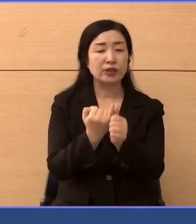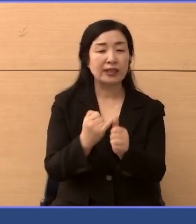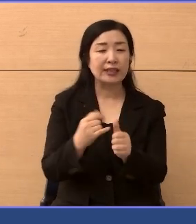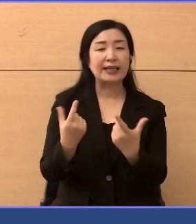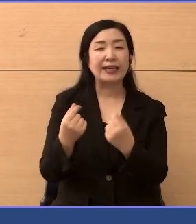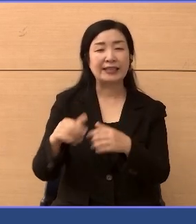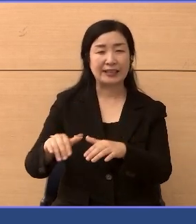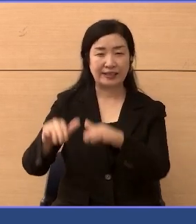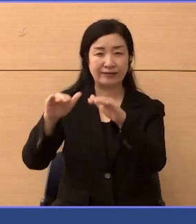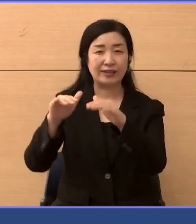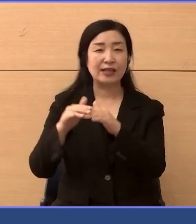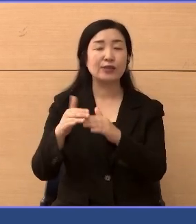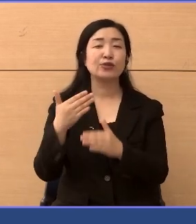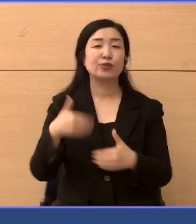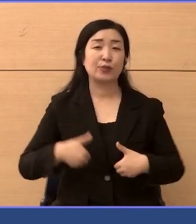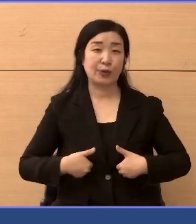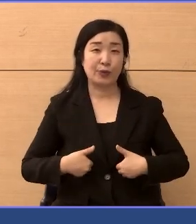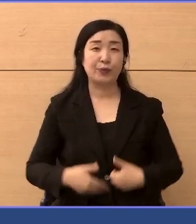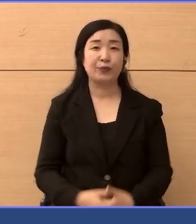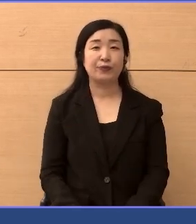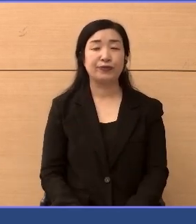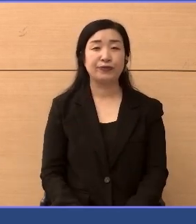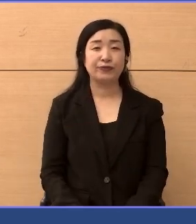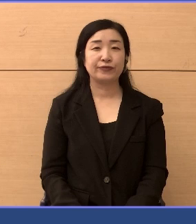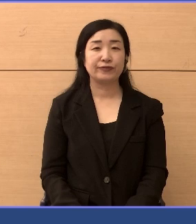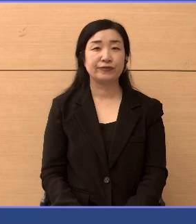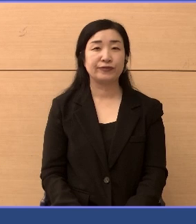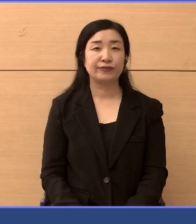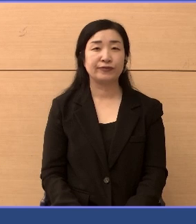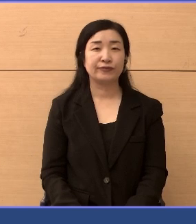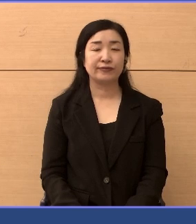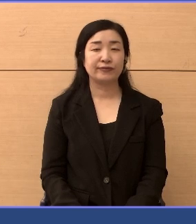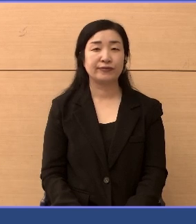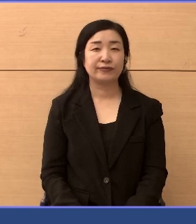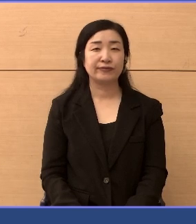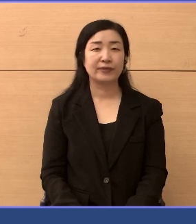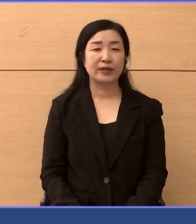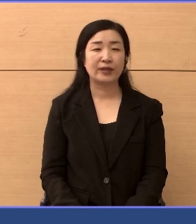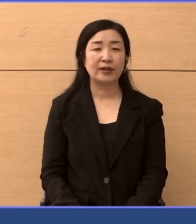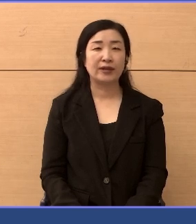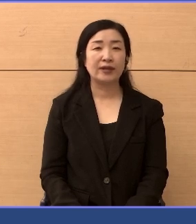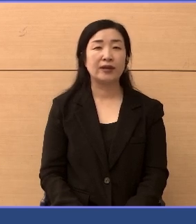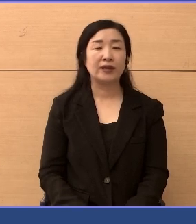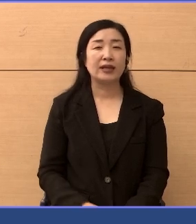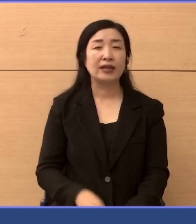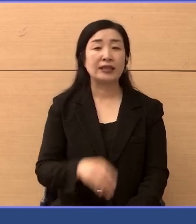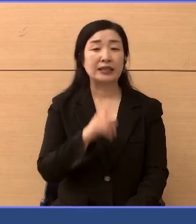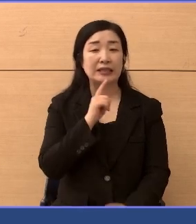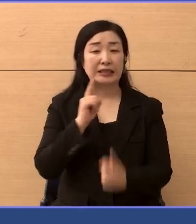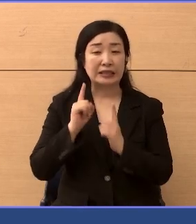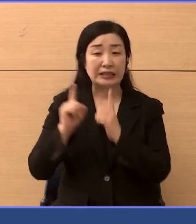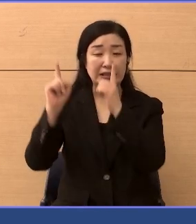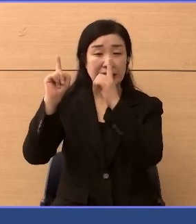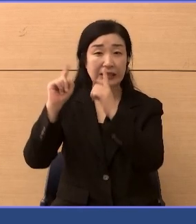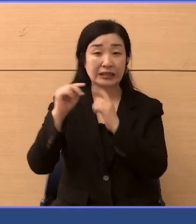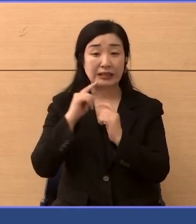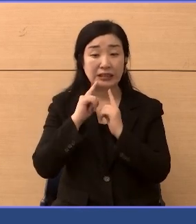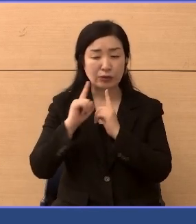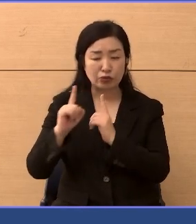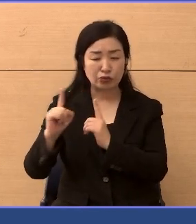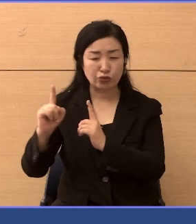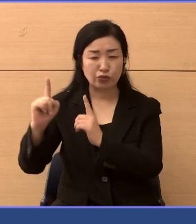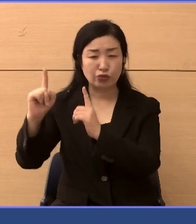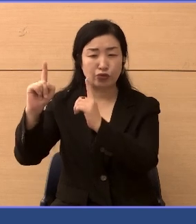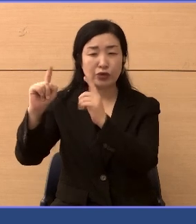move on 같이 운영하고 있어야 될 to 것입니다. slightly older 다음으로는 children 조금 더 나이 and 같은 the 아동들, teenage 학령기 years. 아동들, 그리고